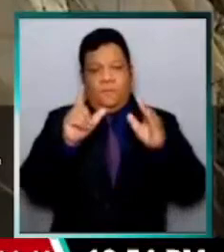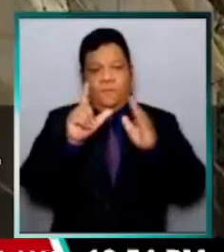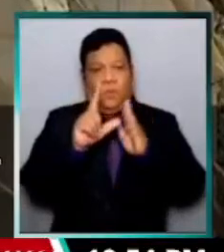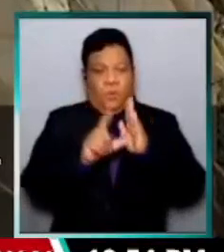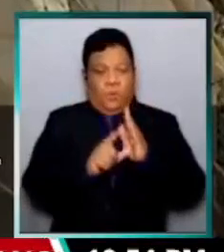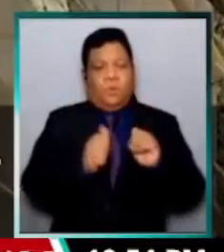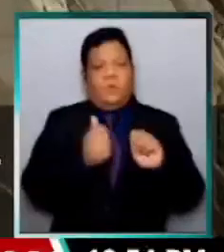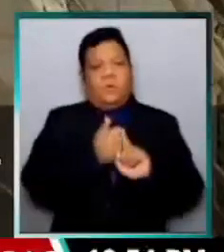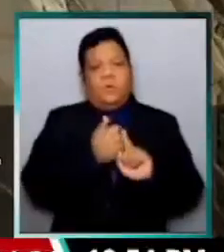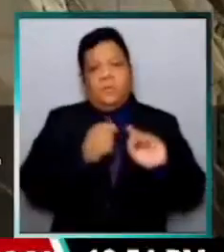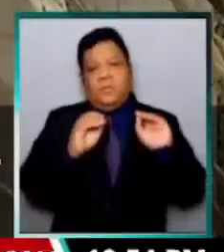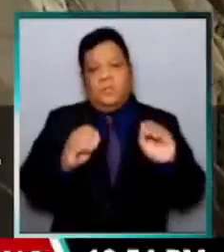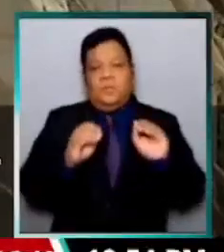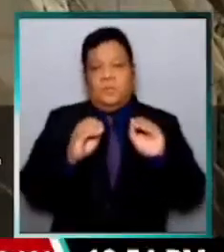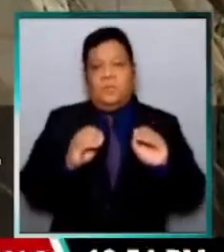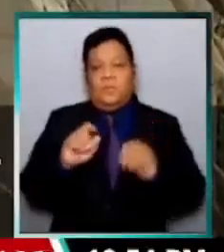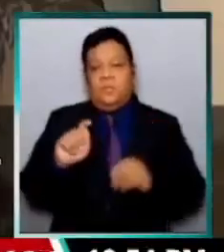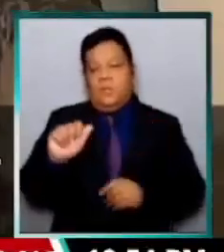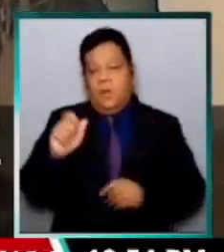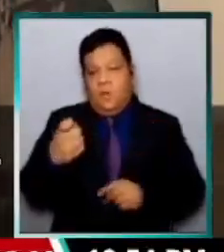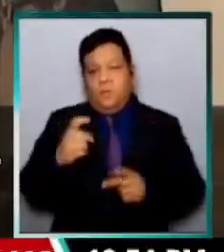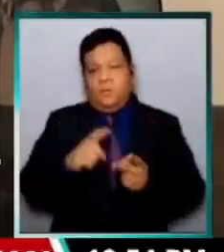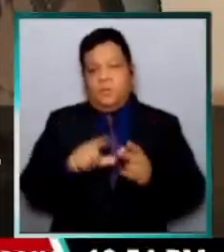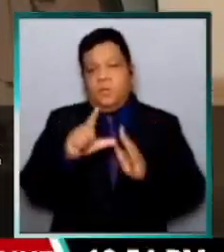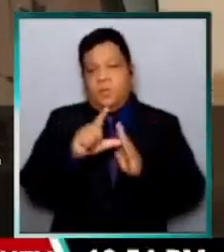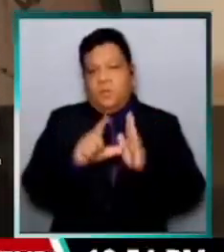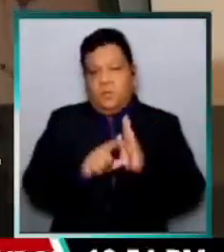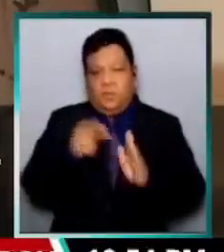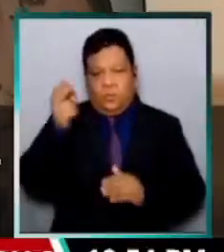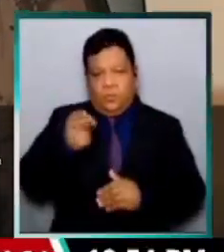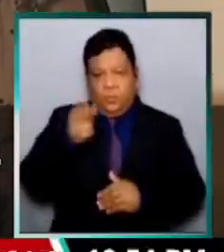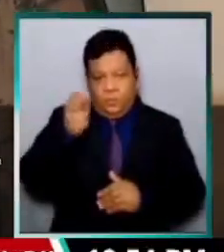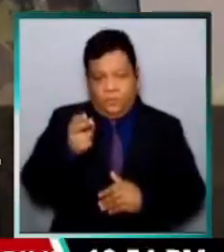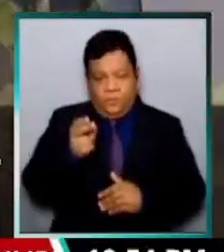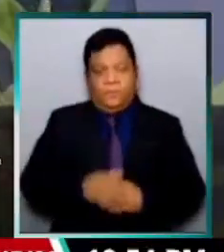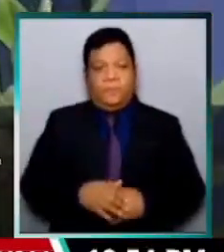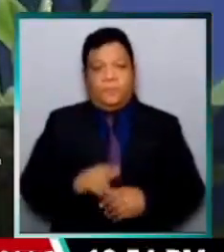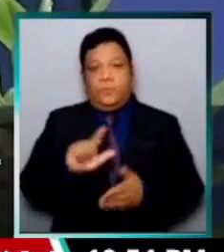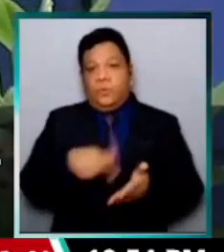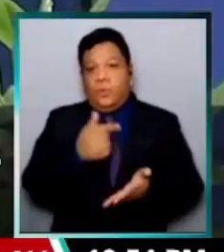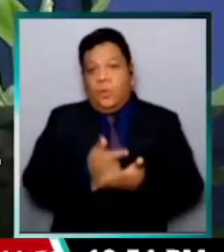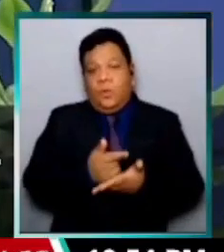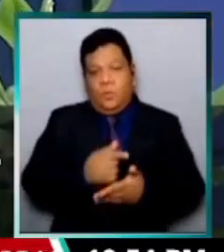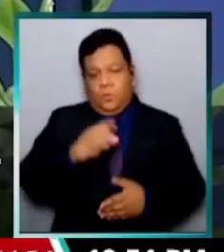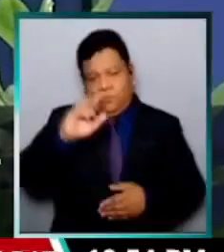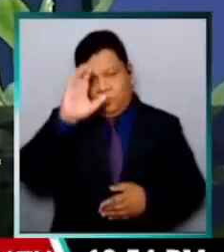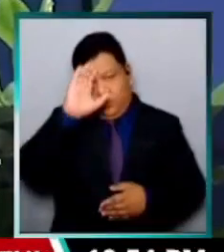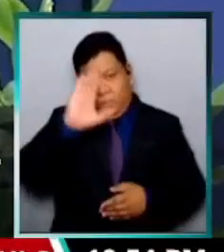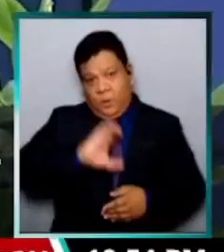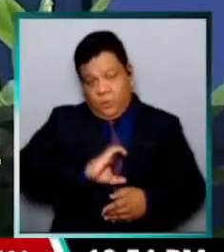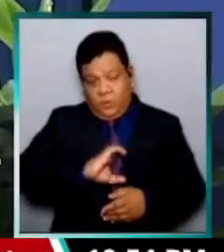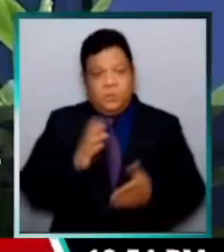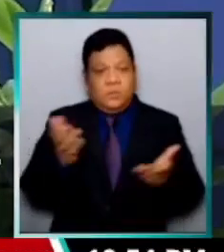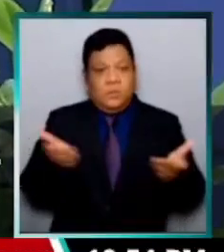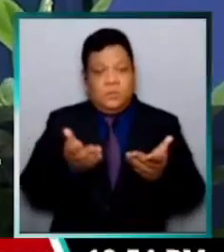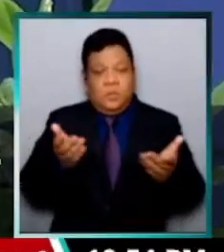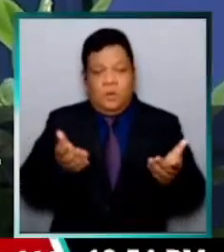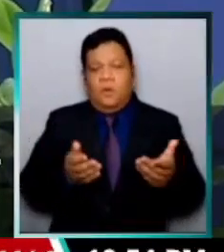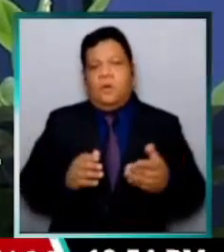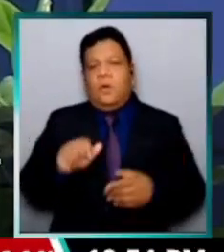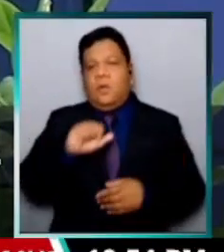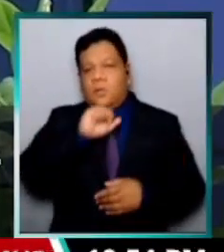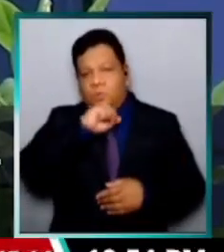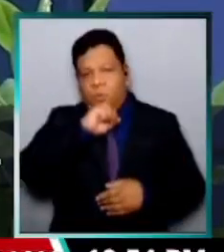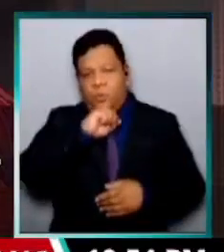ng taxation at legal history. Nagtapos siya bilang cum laude sa Ateneo de Manila University sa kursong